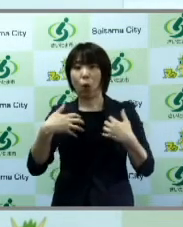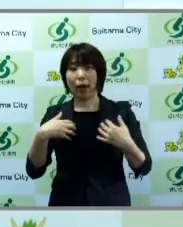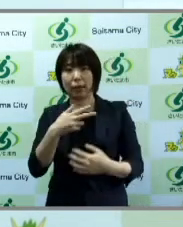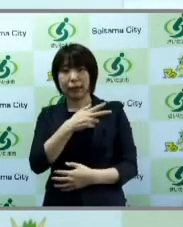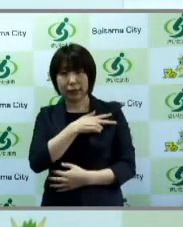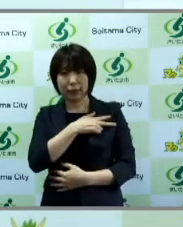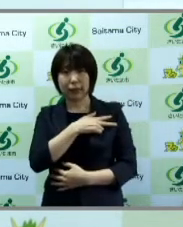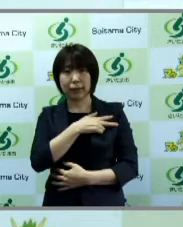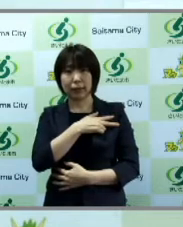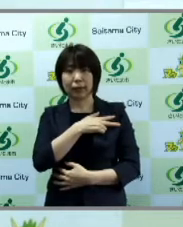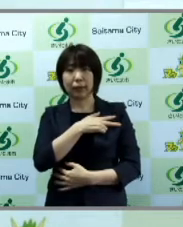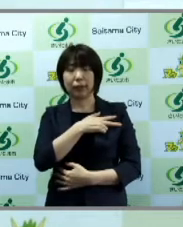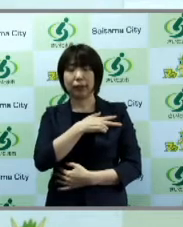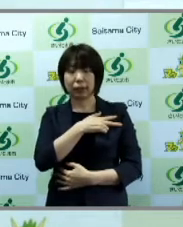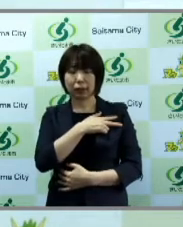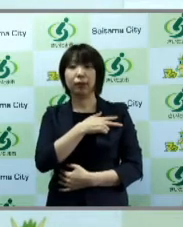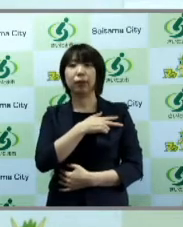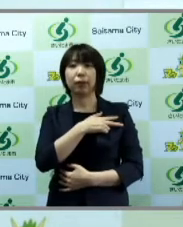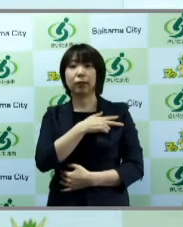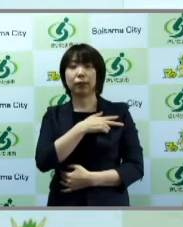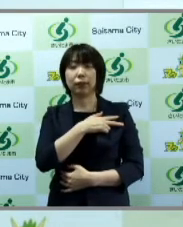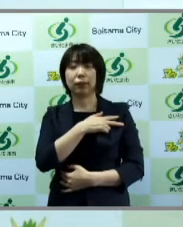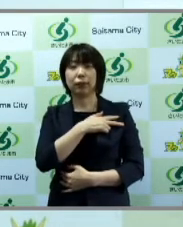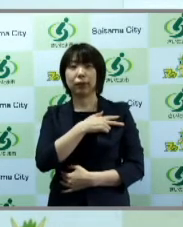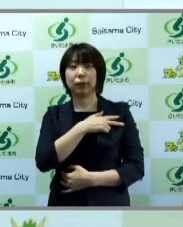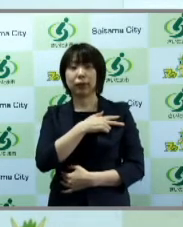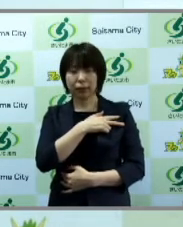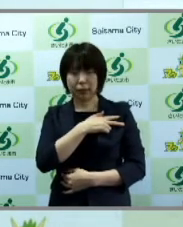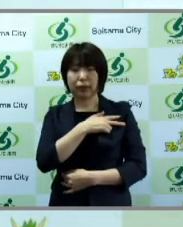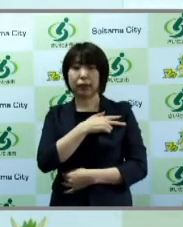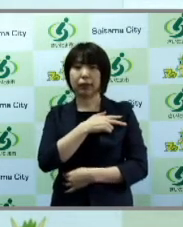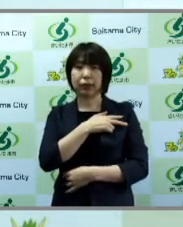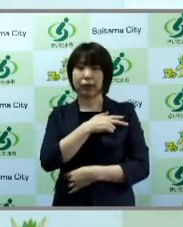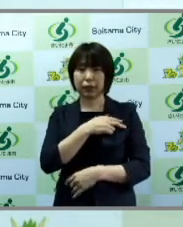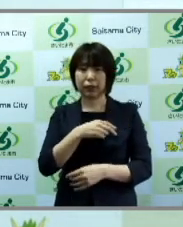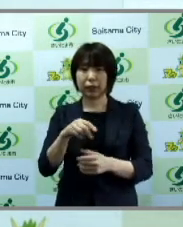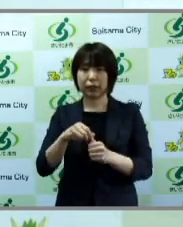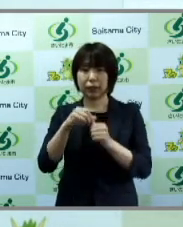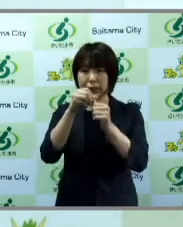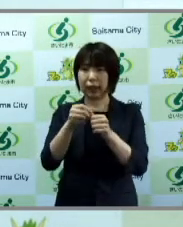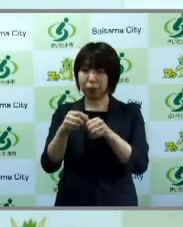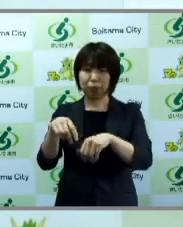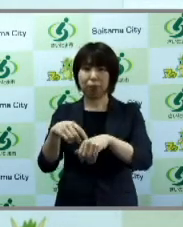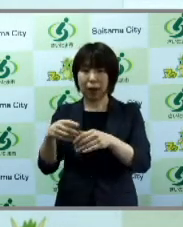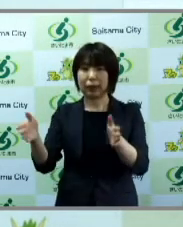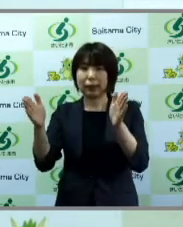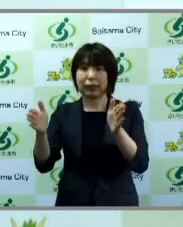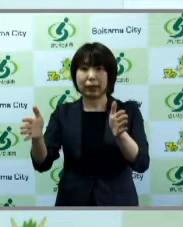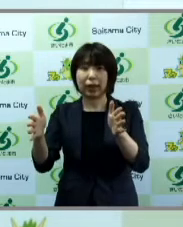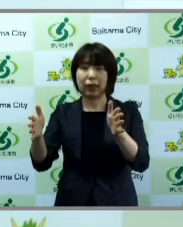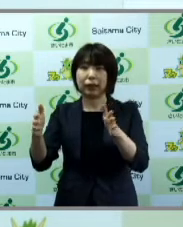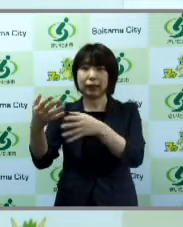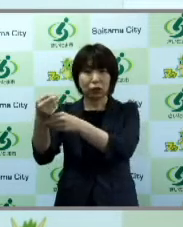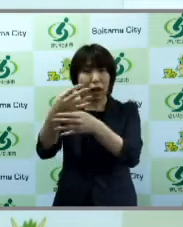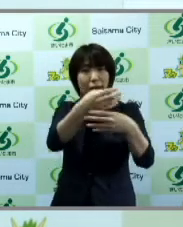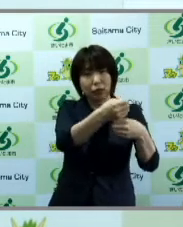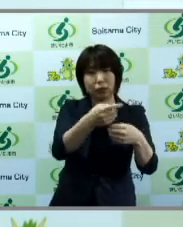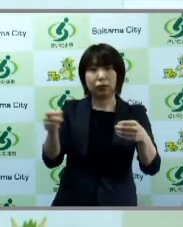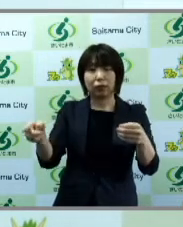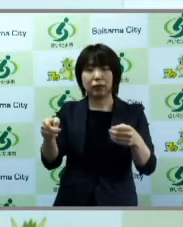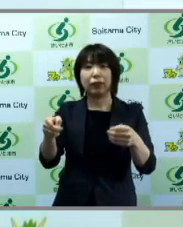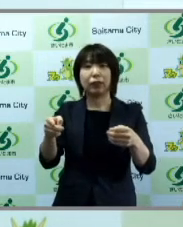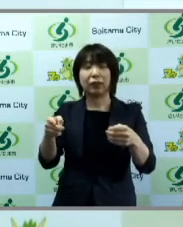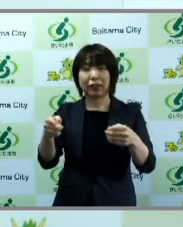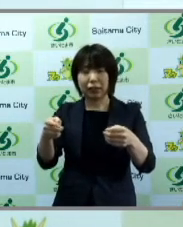の、いわゆる任期付きのですね、職員を募集をさせていただいておりますので、そういった皆さんの力